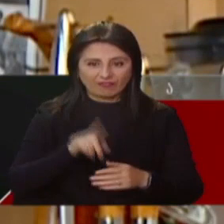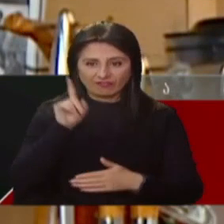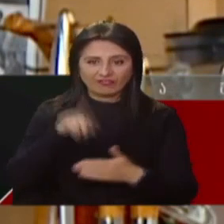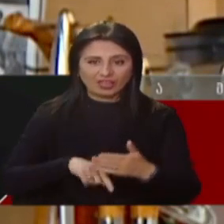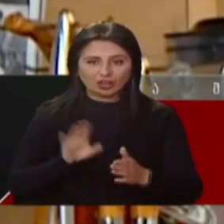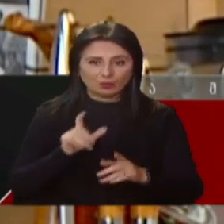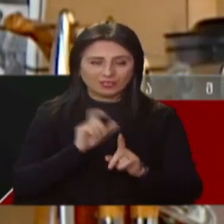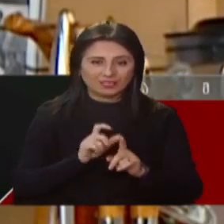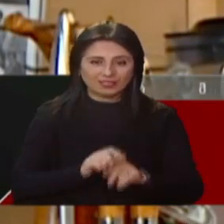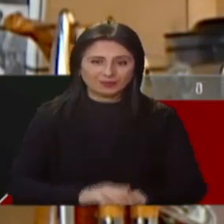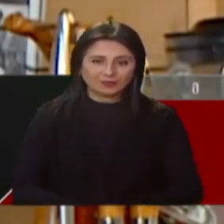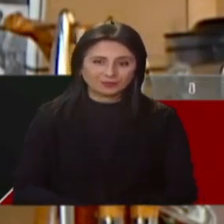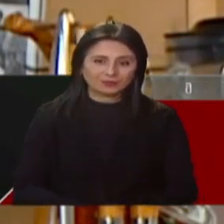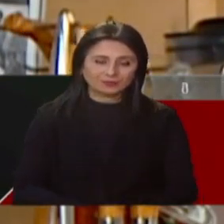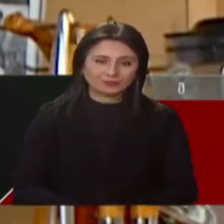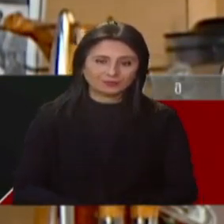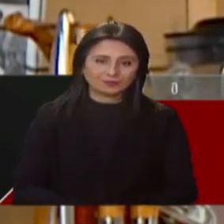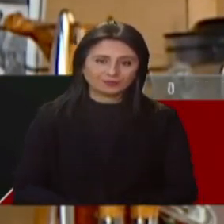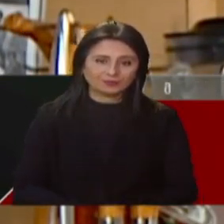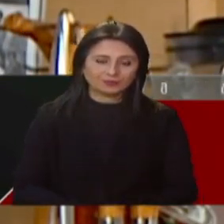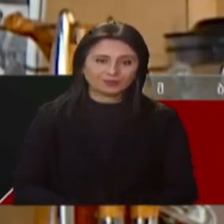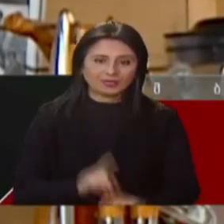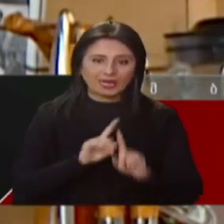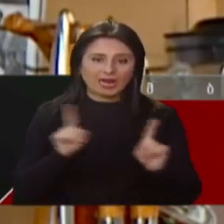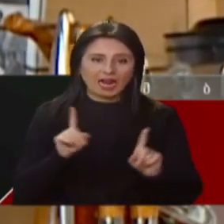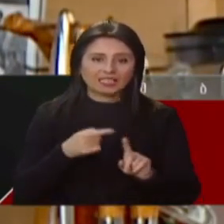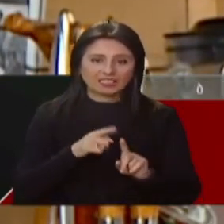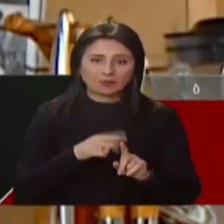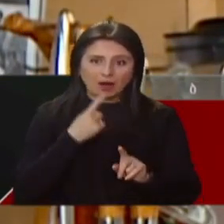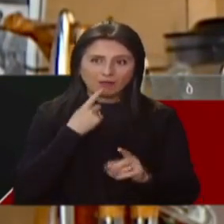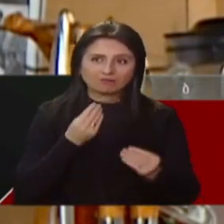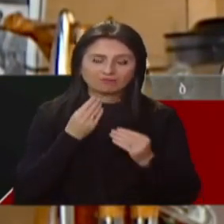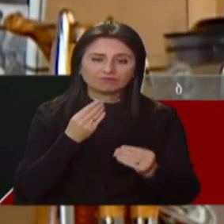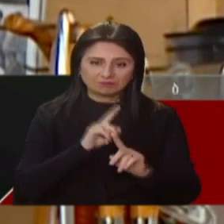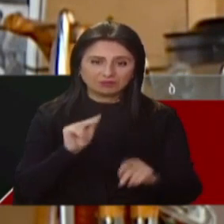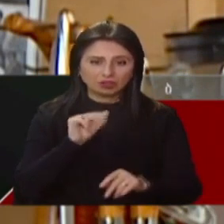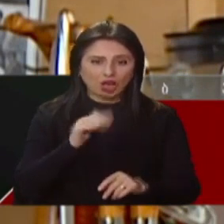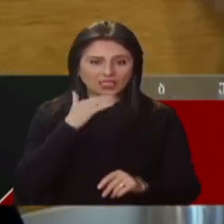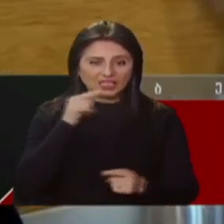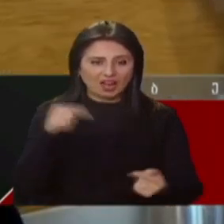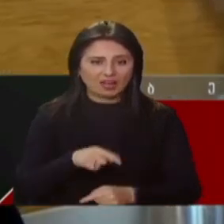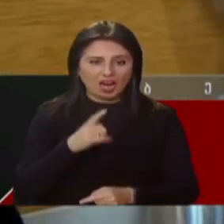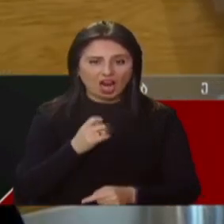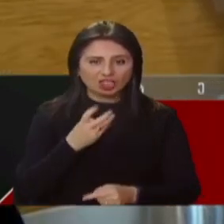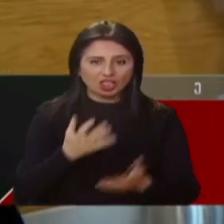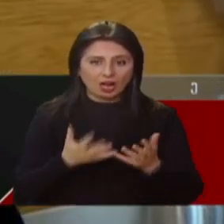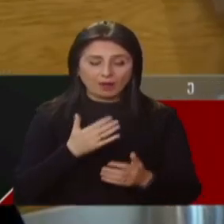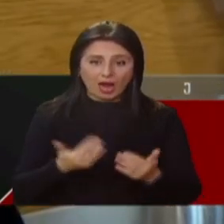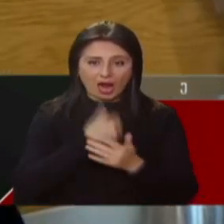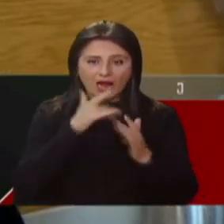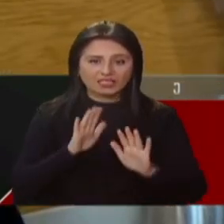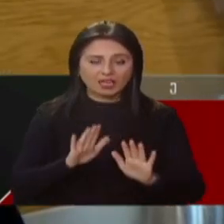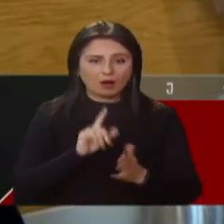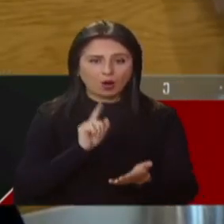ვენდობი ზაზა სიტყვებს. ანუ განსაკუთრებულ არომატს აძლევს? ალბათ, ალბათ განსაკუთრებულ არომატს აძლევს. ხოლო და ხალწელს